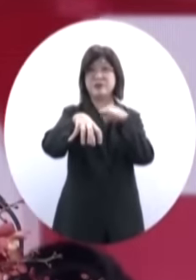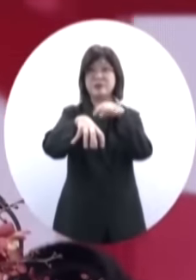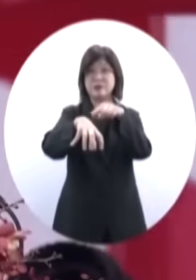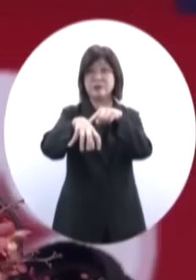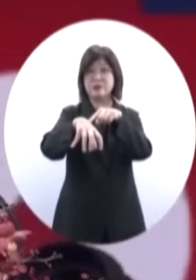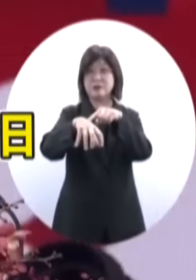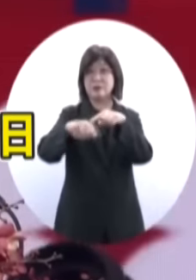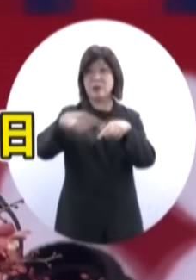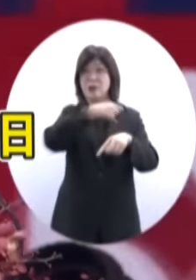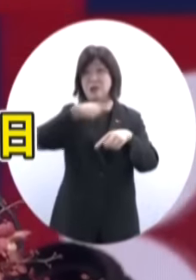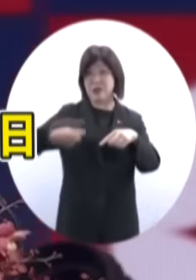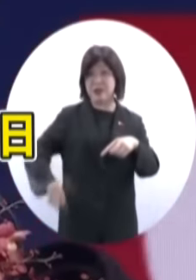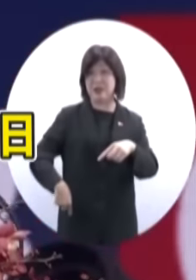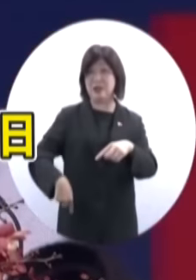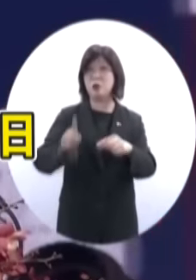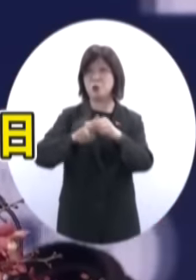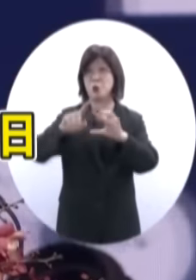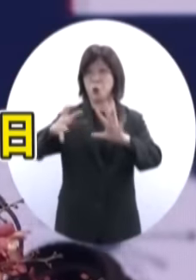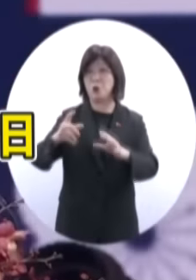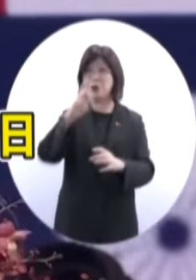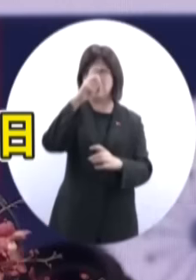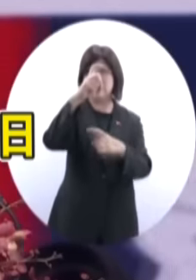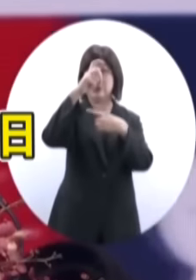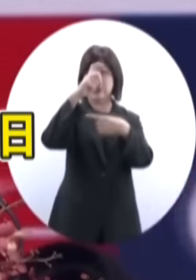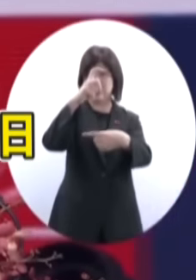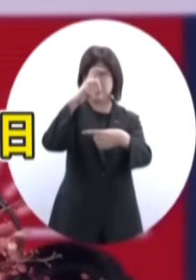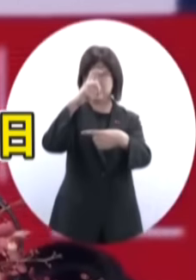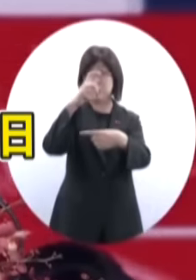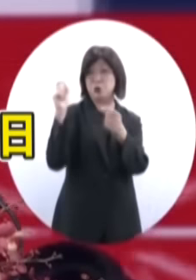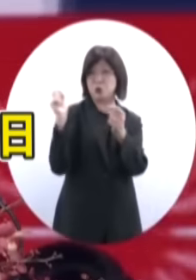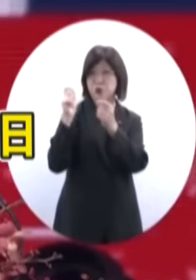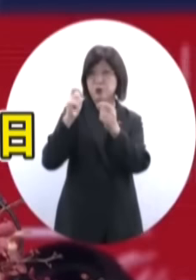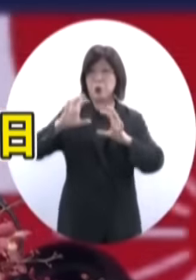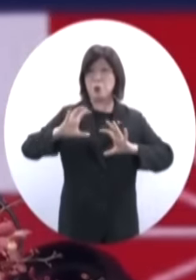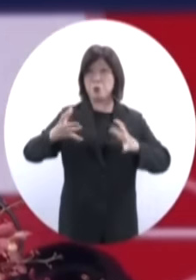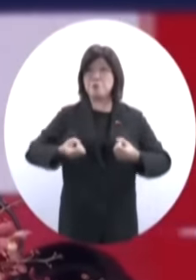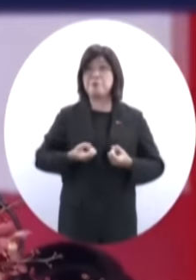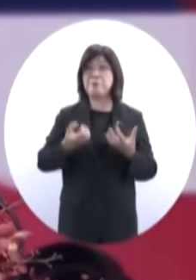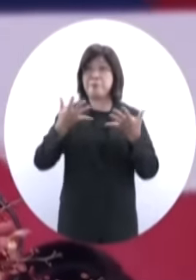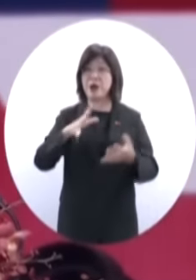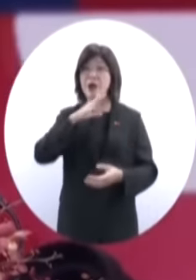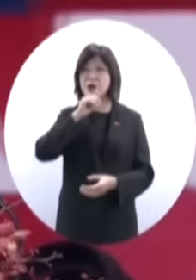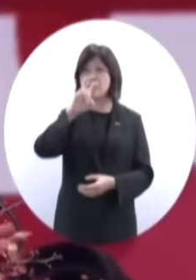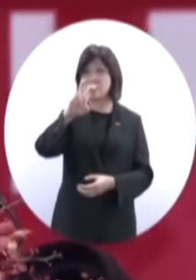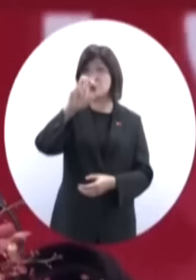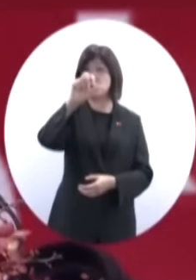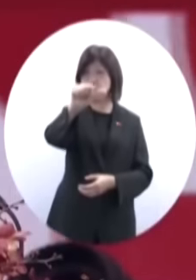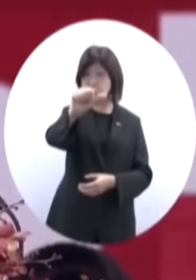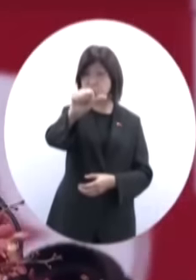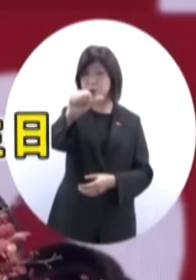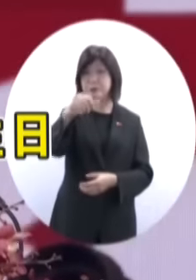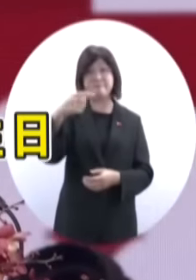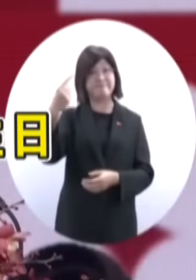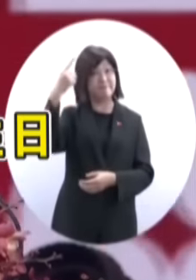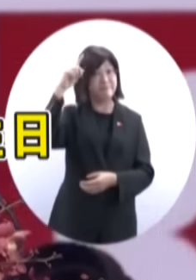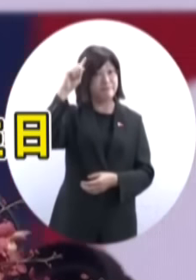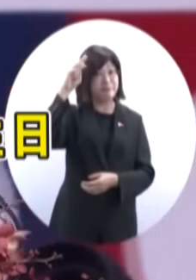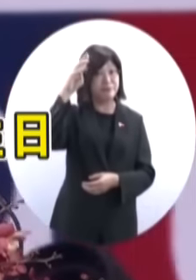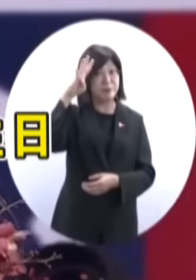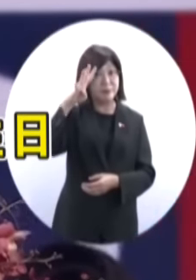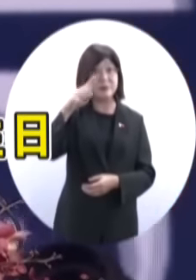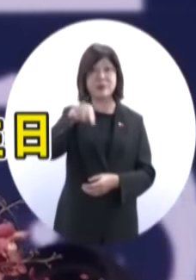够有意见？ 所以他们内心的祖国是哪里呢？ 为内心的祖国的中华民国啊！ 哎、欸，对啊，那干嘛骂人呢？干嘛不爽呢？ 因为讲因的祖